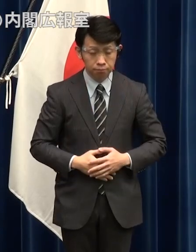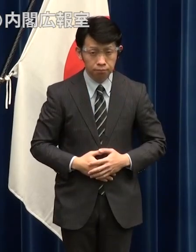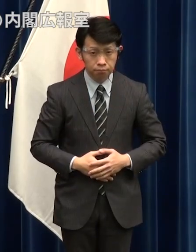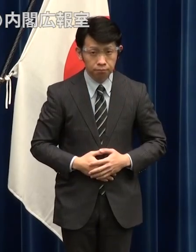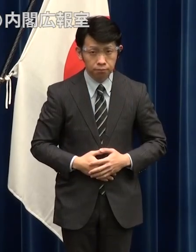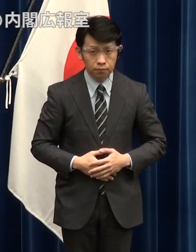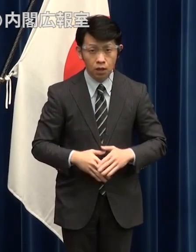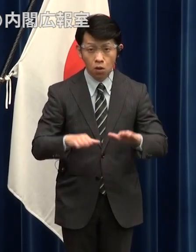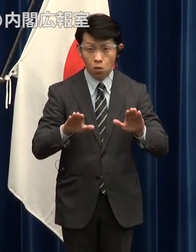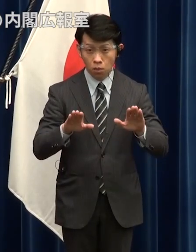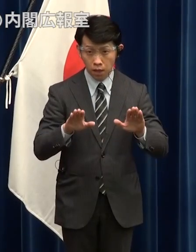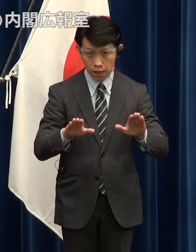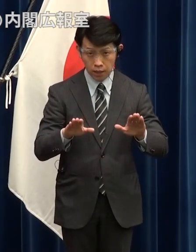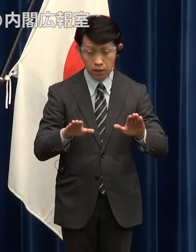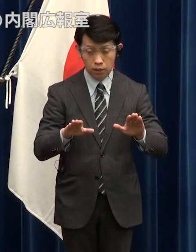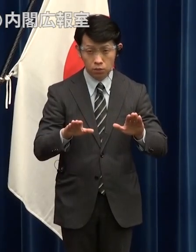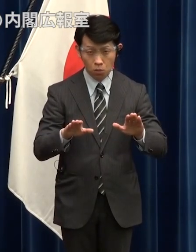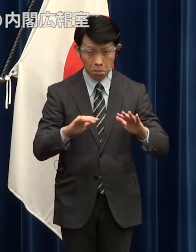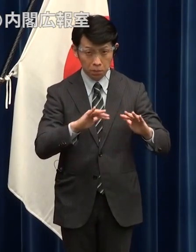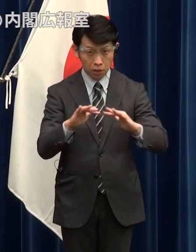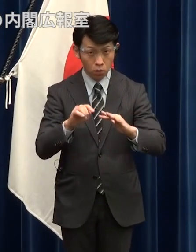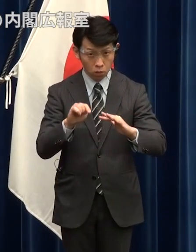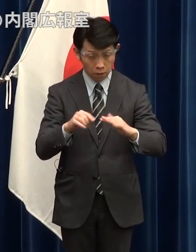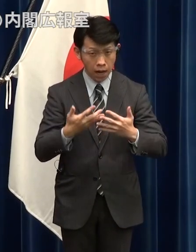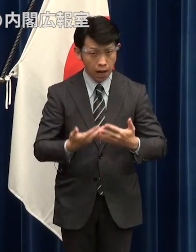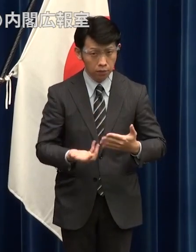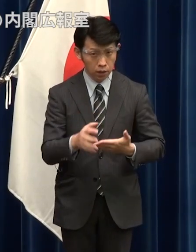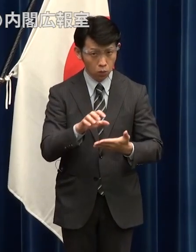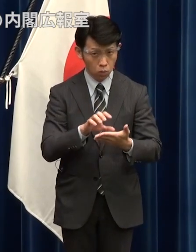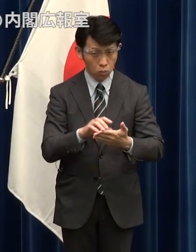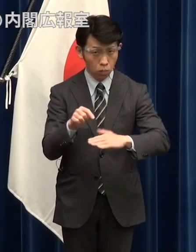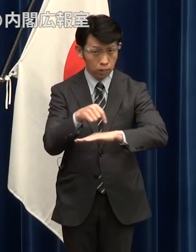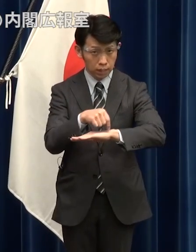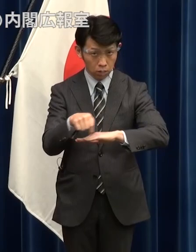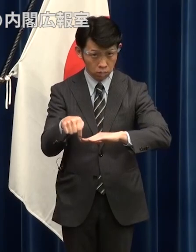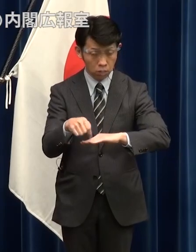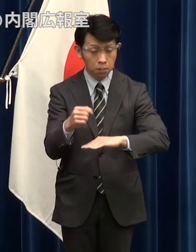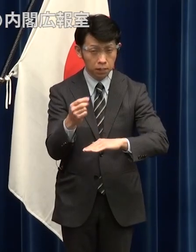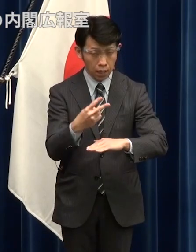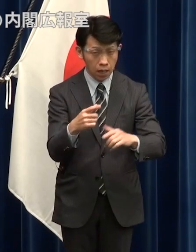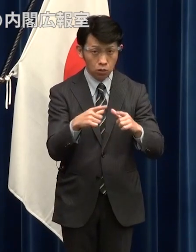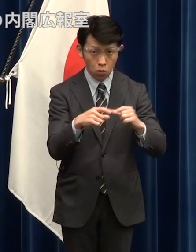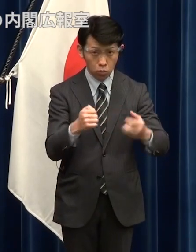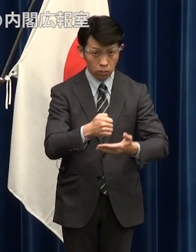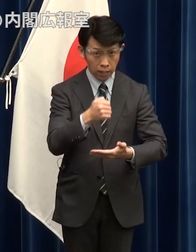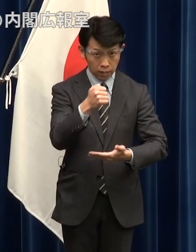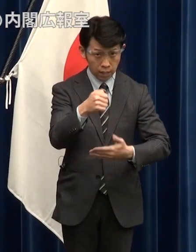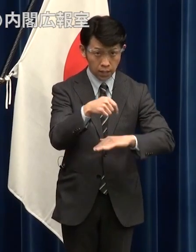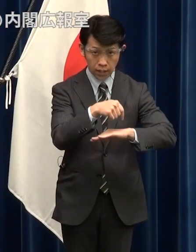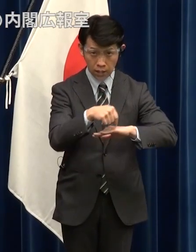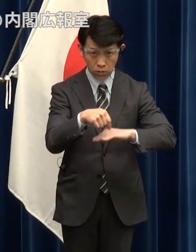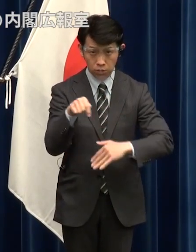今回の取り組みは、まあ、安全保障政策あるいは、まあ、日本の財政政策においても、大き